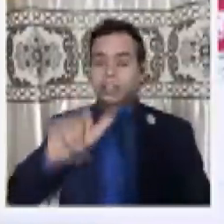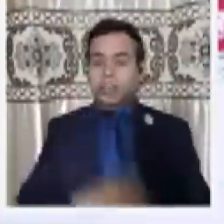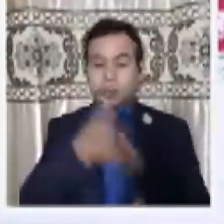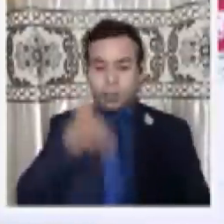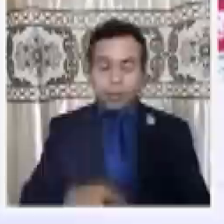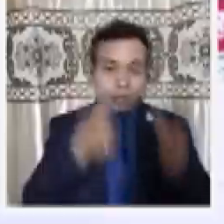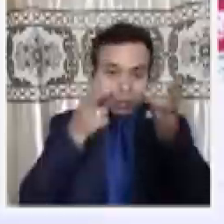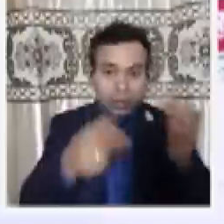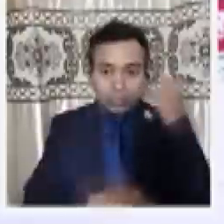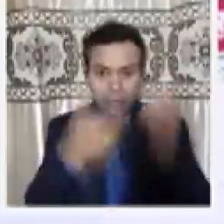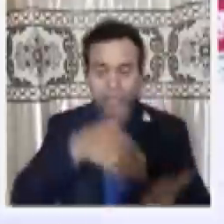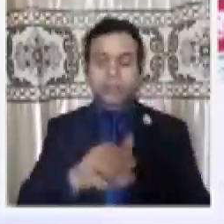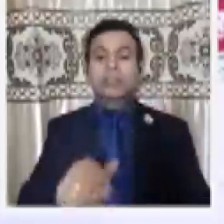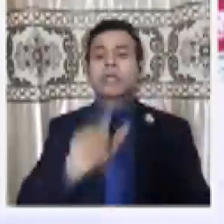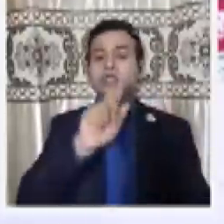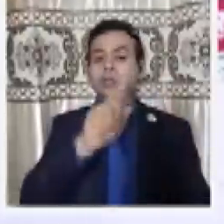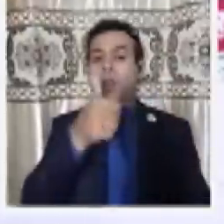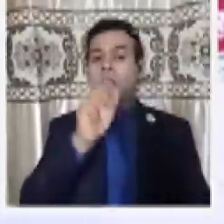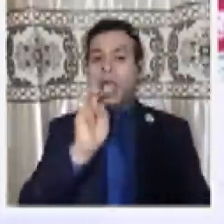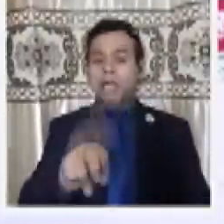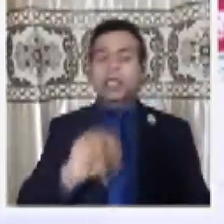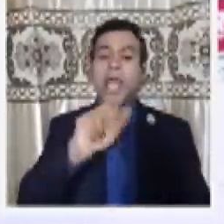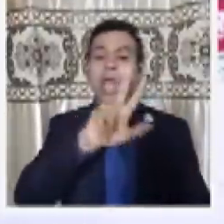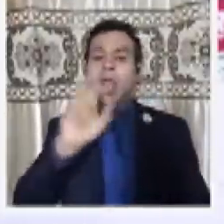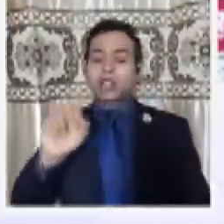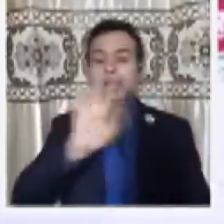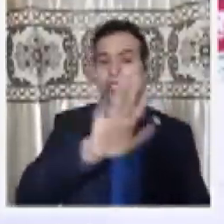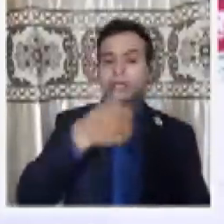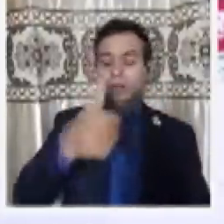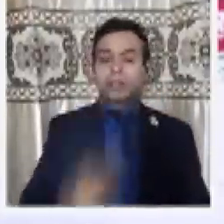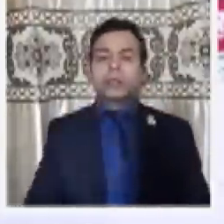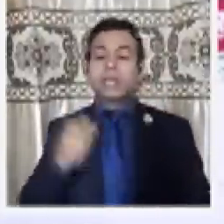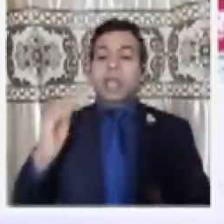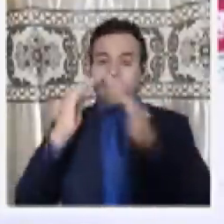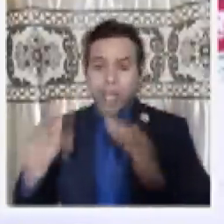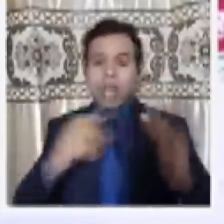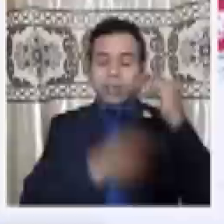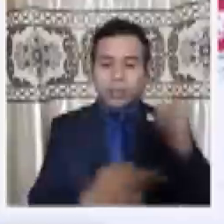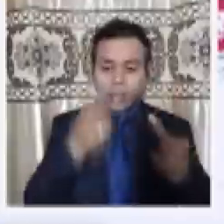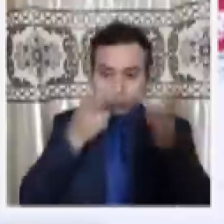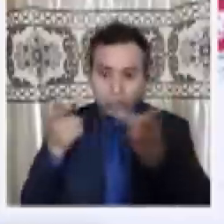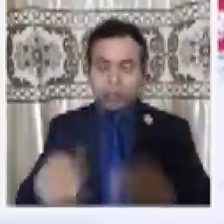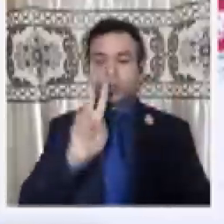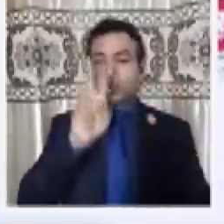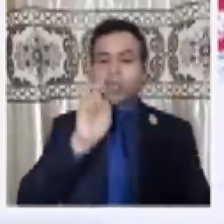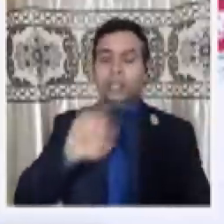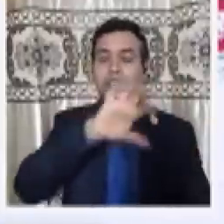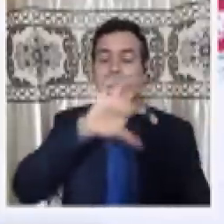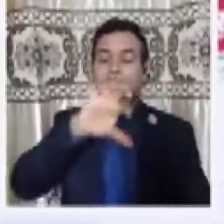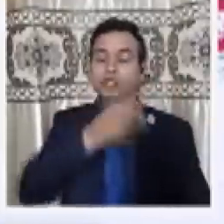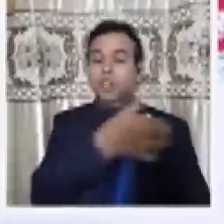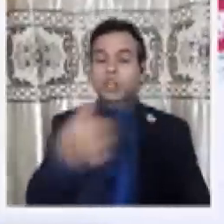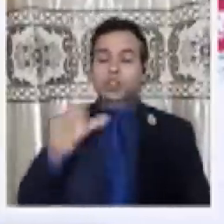পেয়েছেন 16,287 জন, বর্তমানে আইসোলেশনে আছেন 16,856 জন।